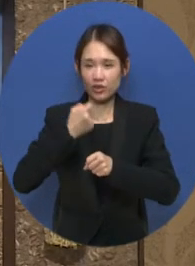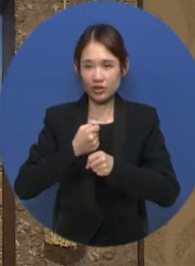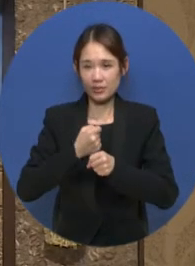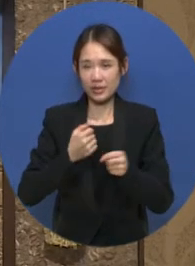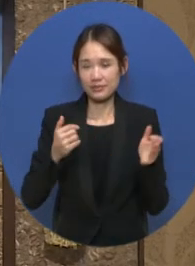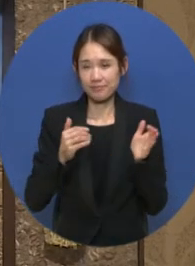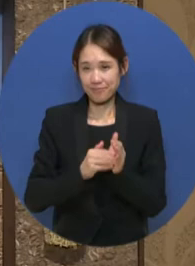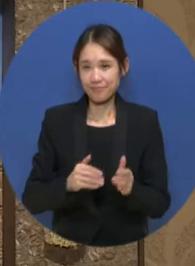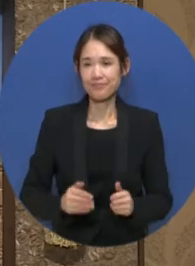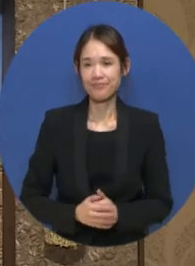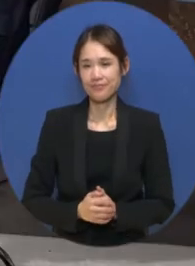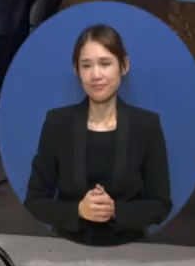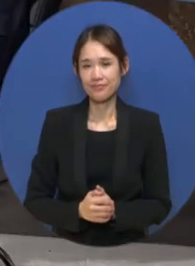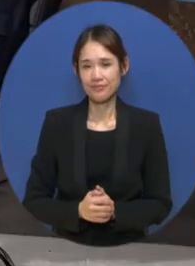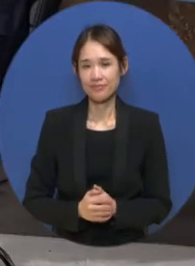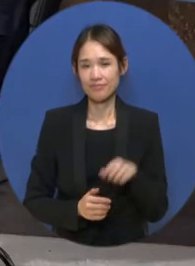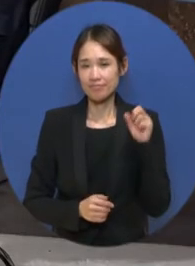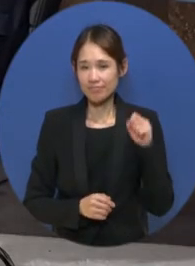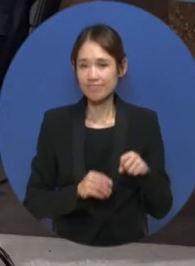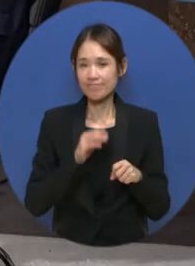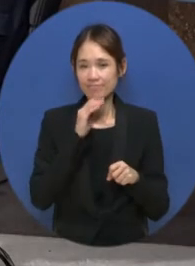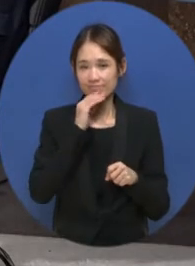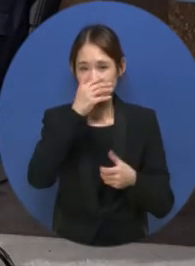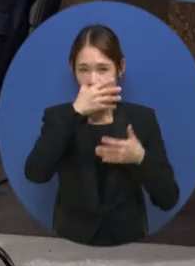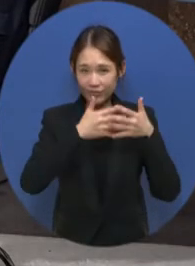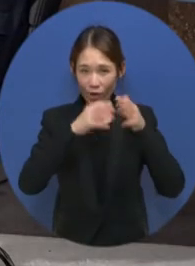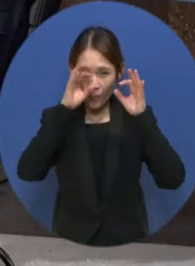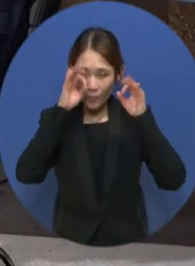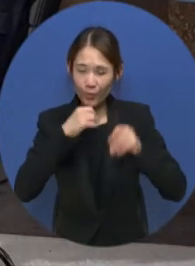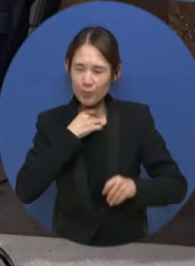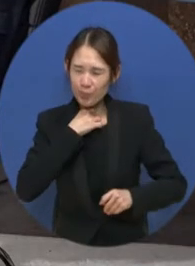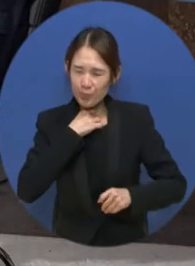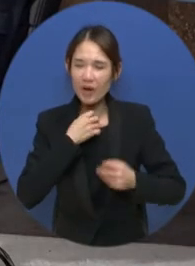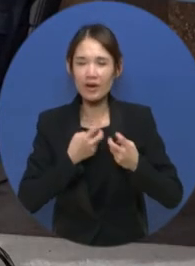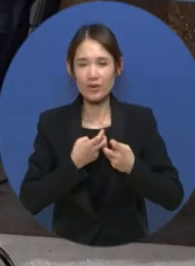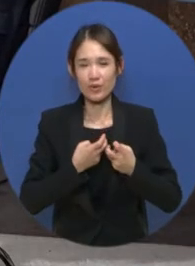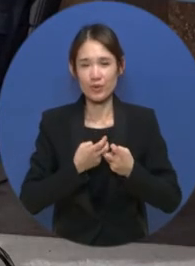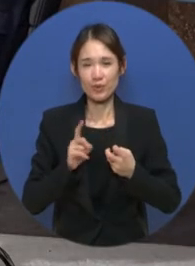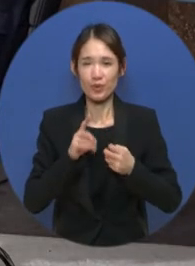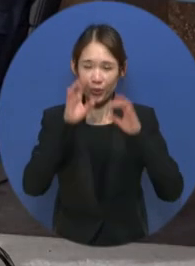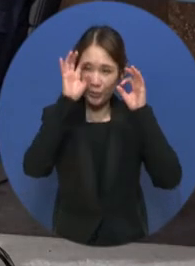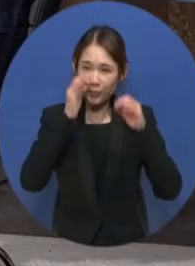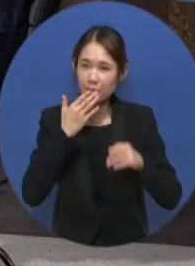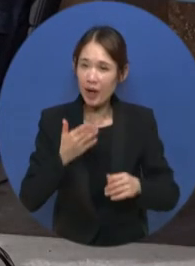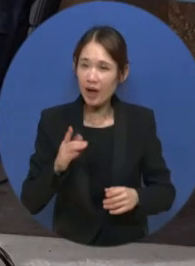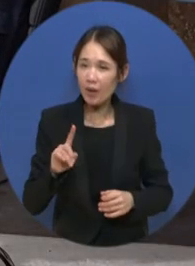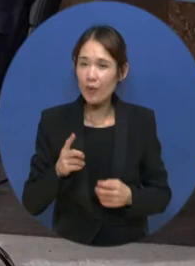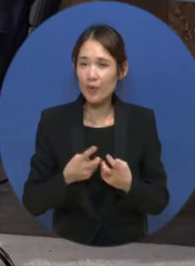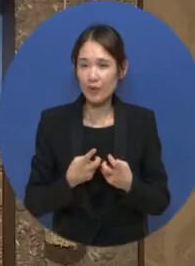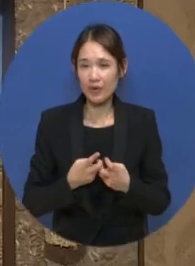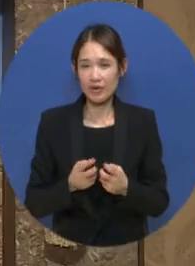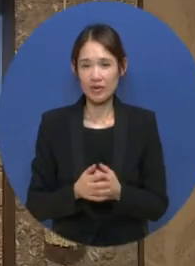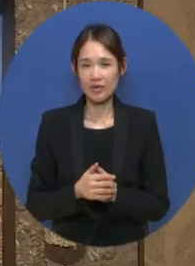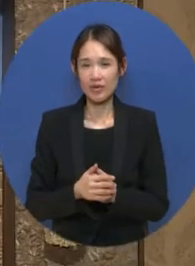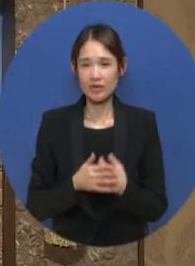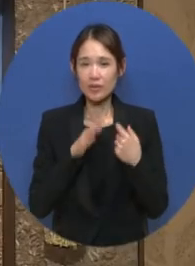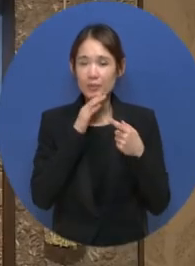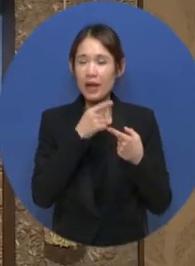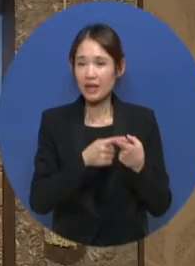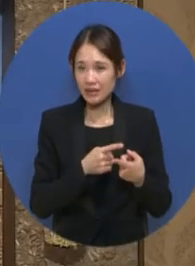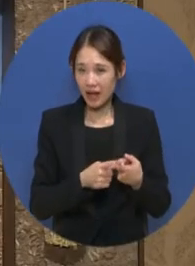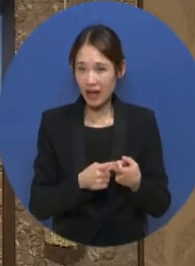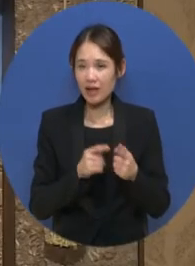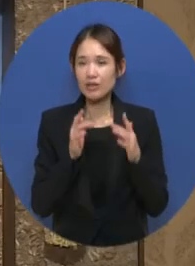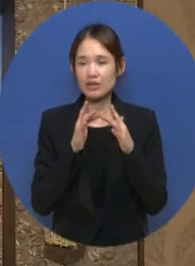됐었습니다 아 네 그 영상 저도 한번 보고 싶은데요 어떻게 볼 수 있나요 어머 그것 역시 마찬가지로